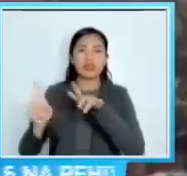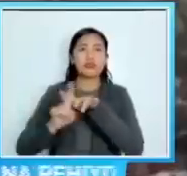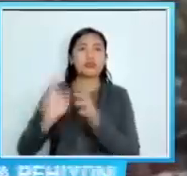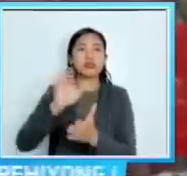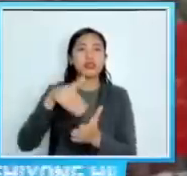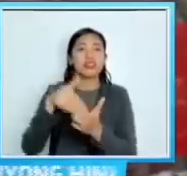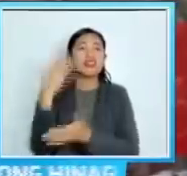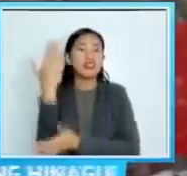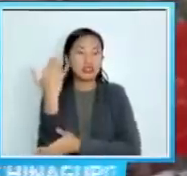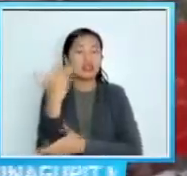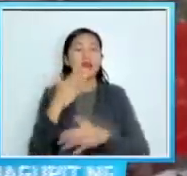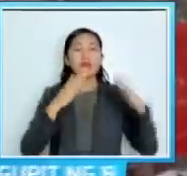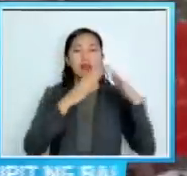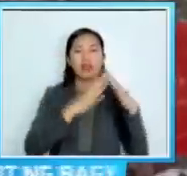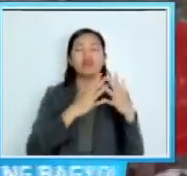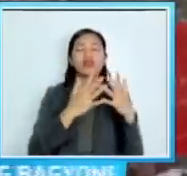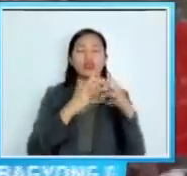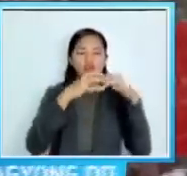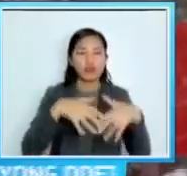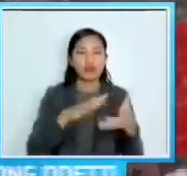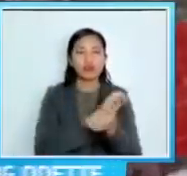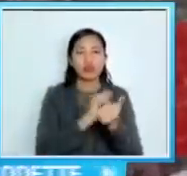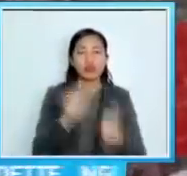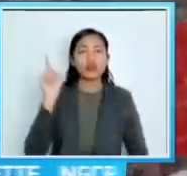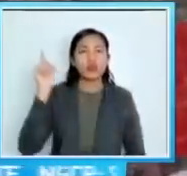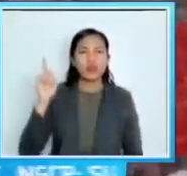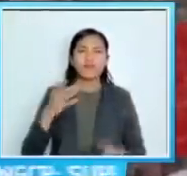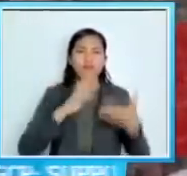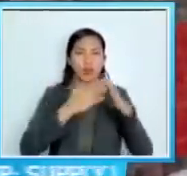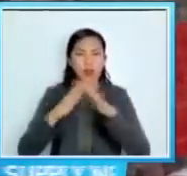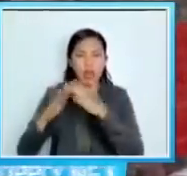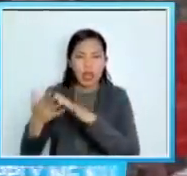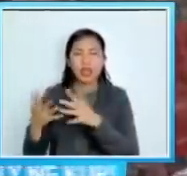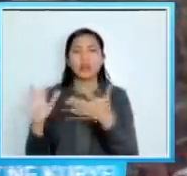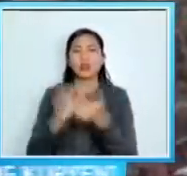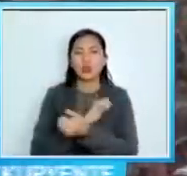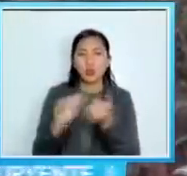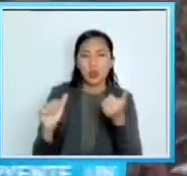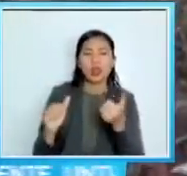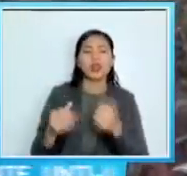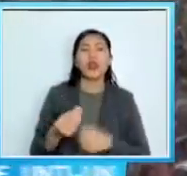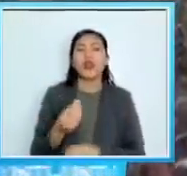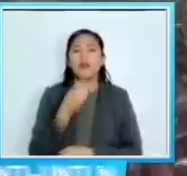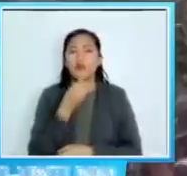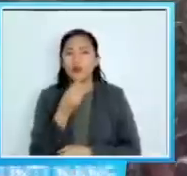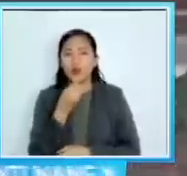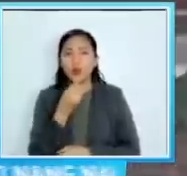bahay. Ang mga bahay namin nasira at wala kaming bigas at pagkain.